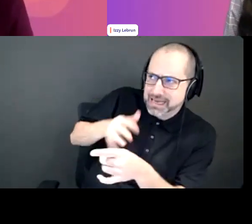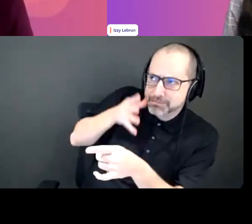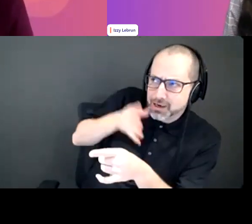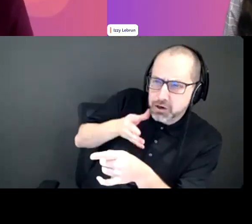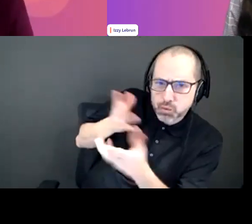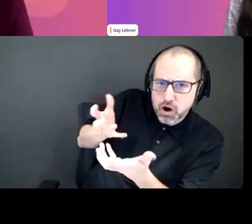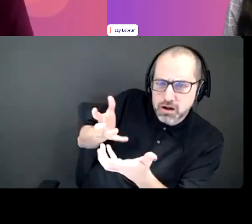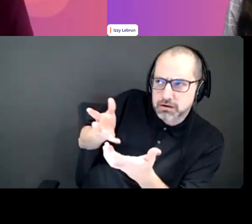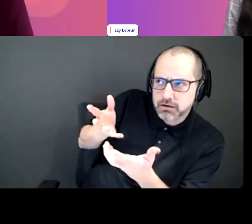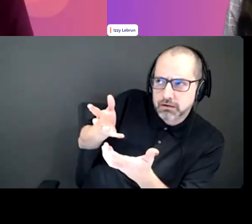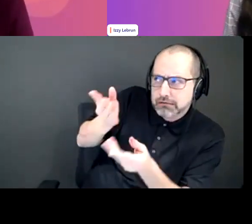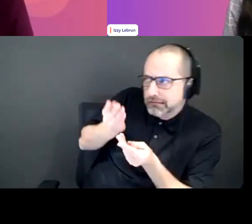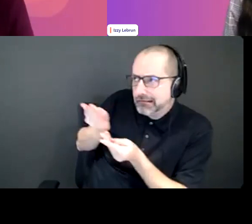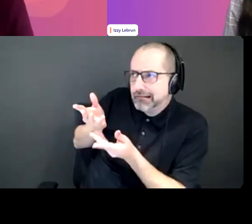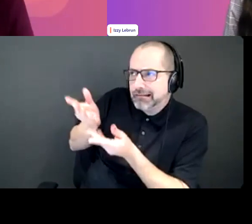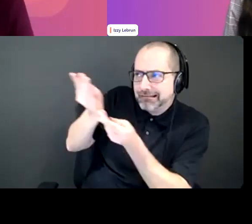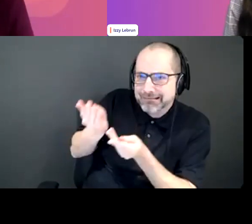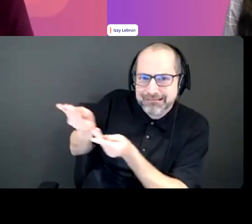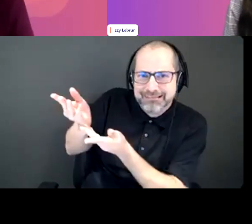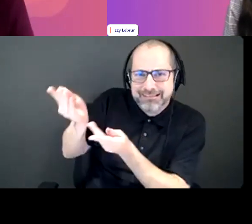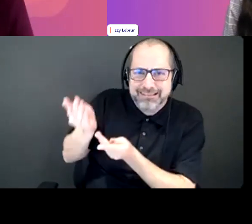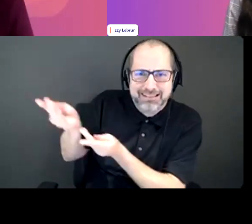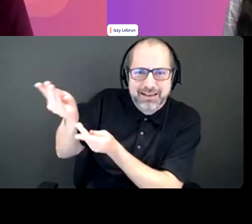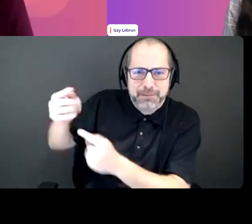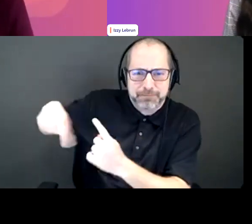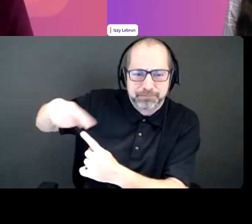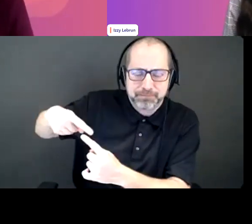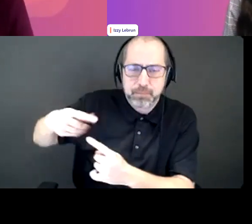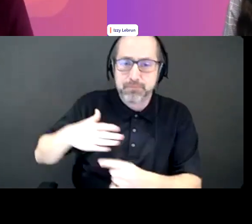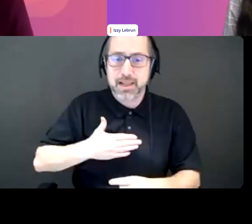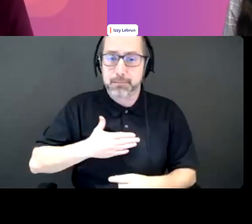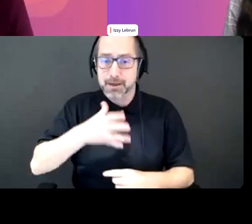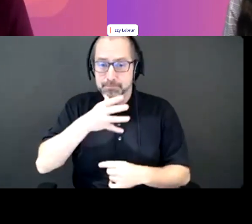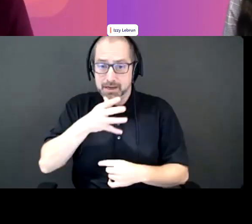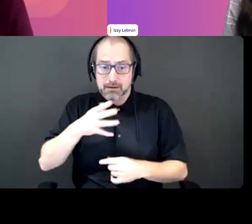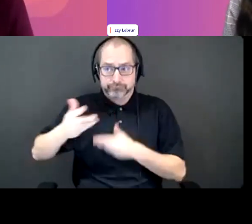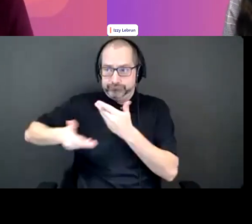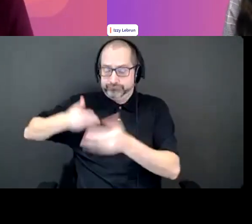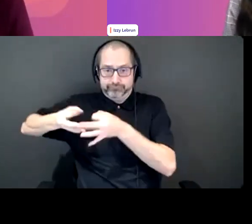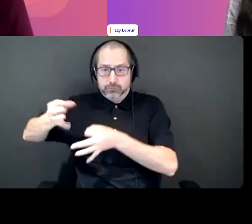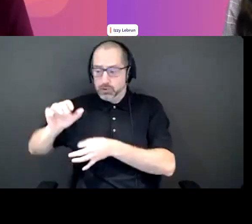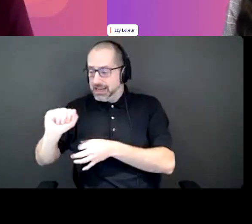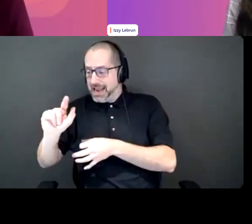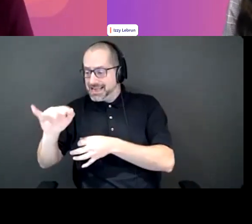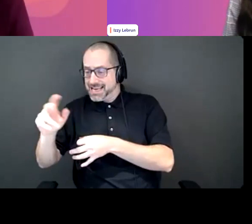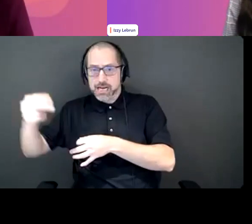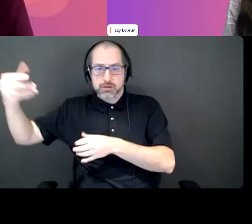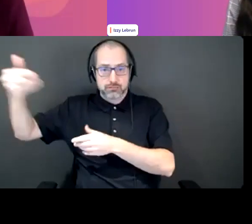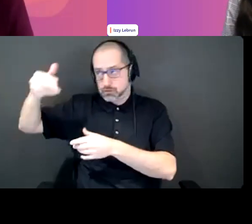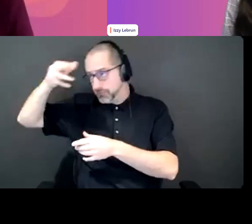comme jeune jeux de téléphone par exemple ma mère donc